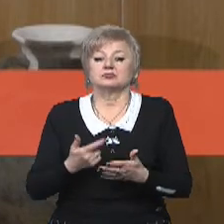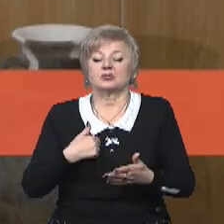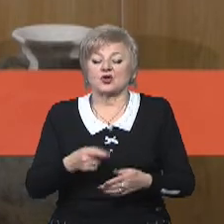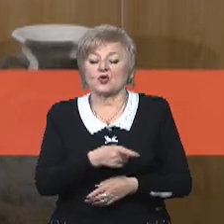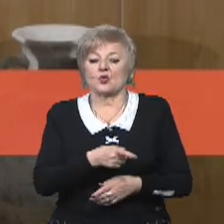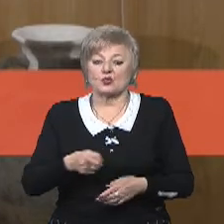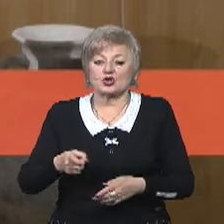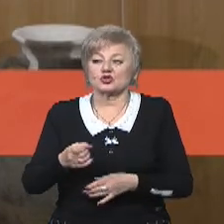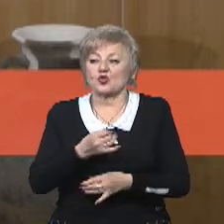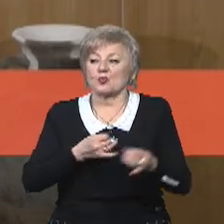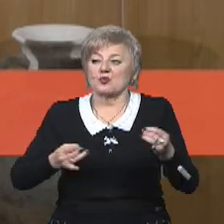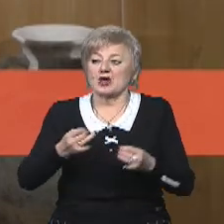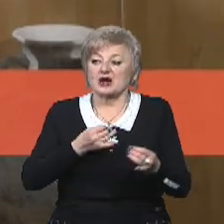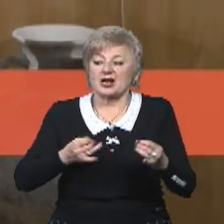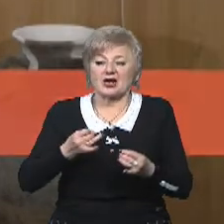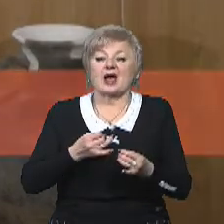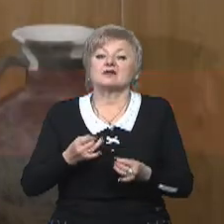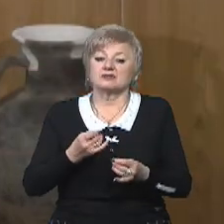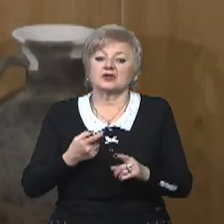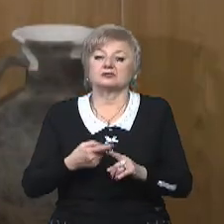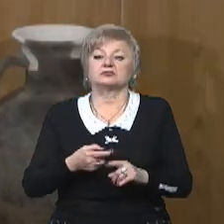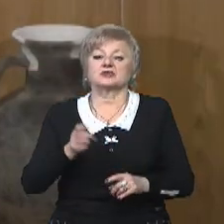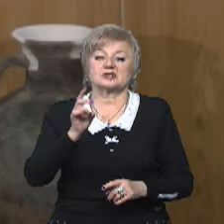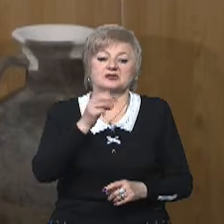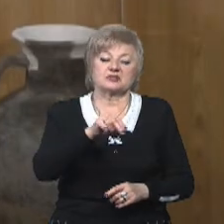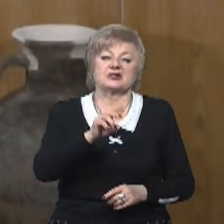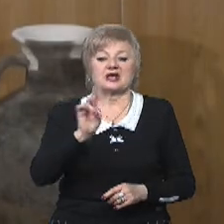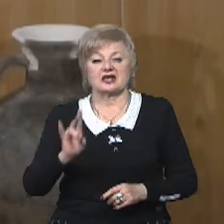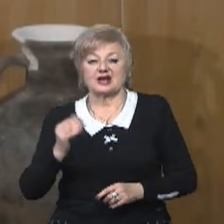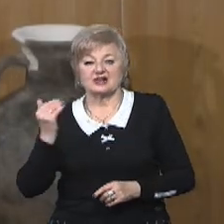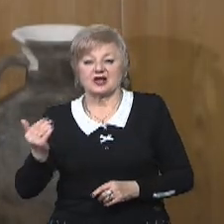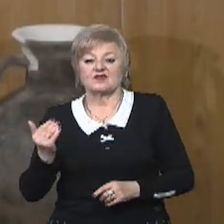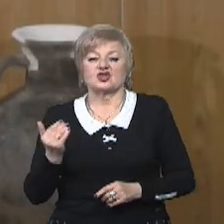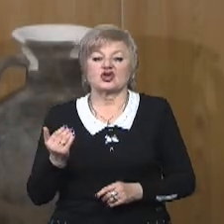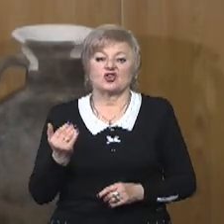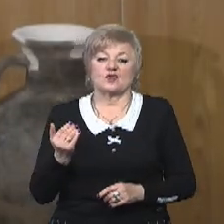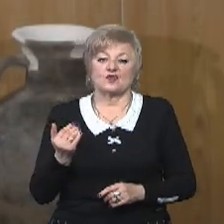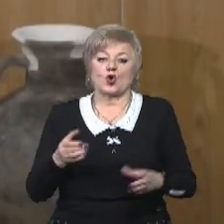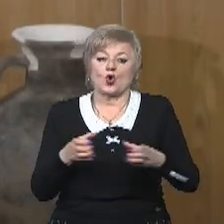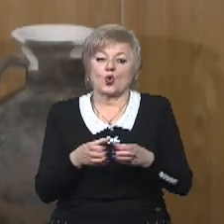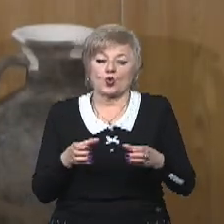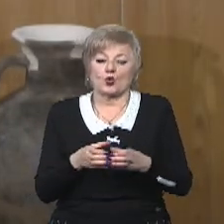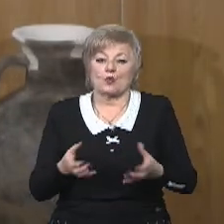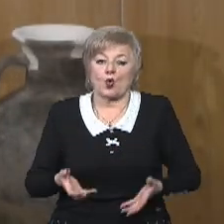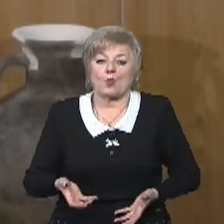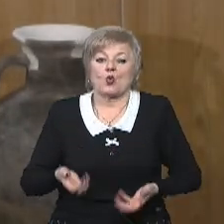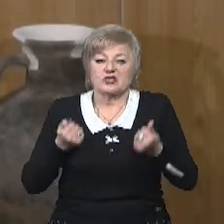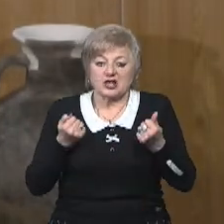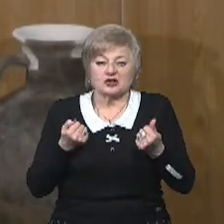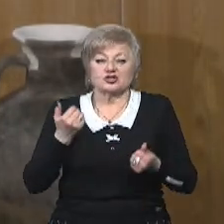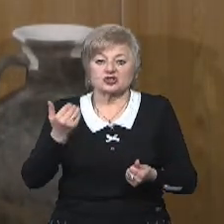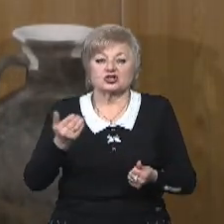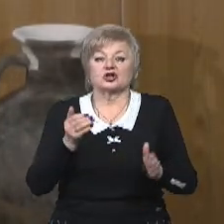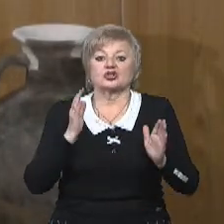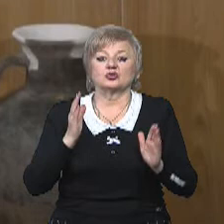процесу переговорів з Геннадієм Миколайовичем і його групою підтримки з приводу того,